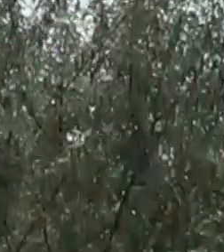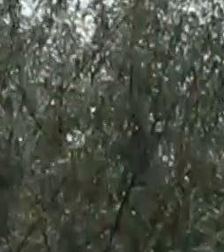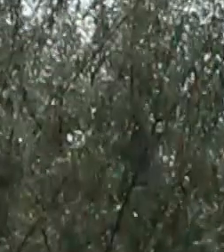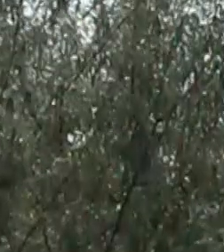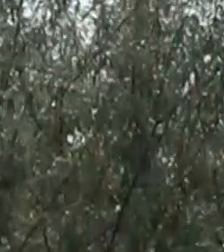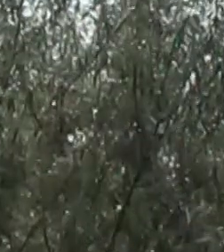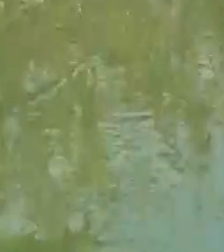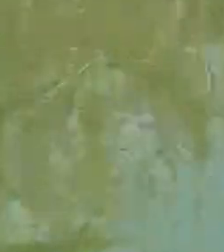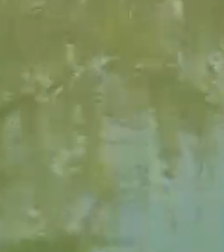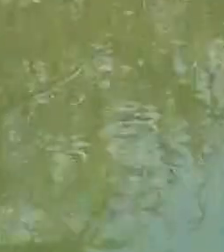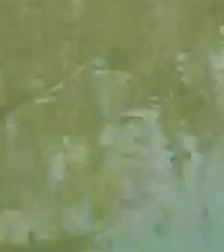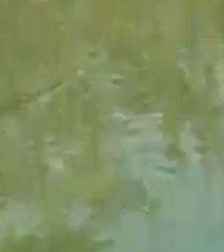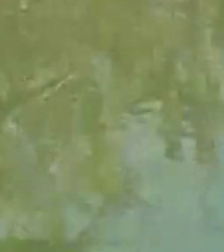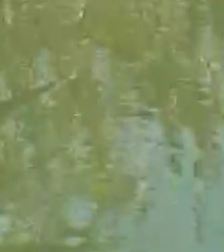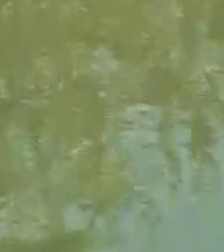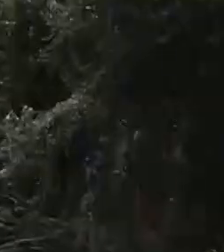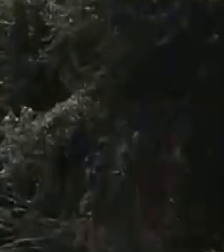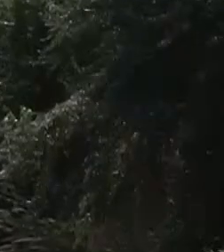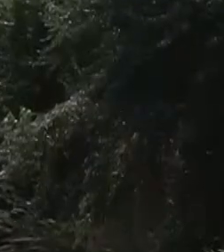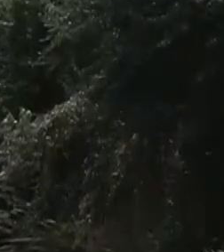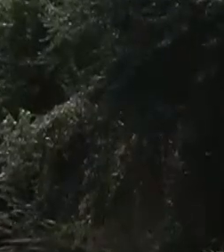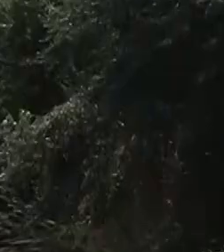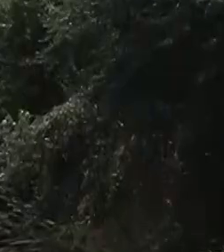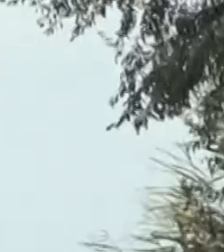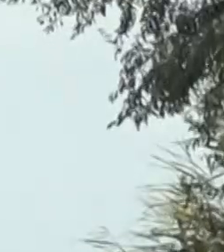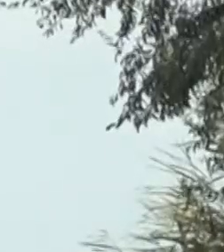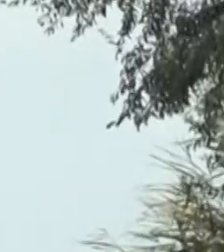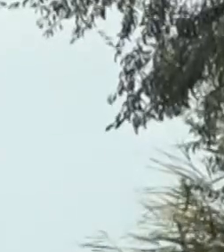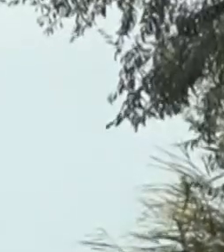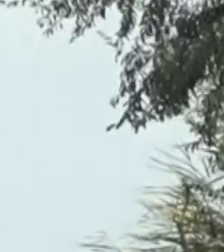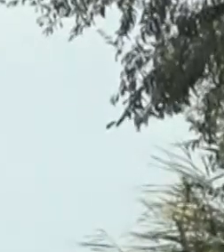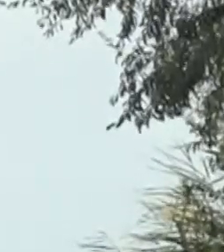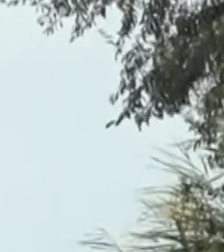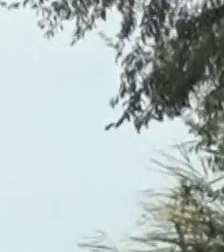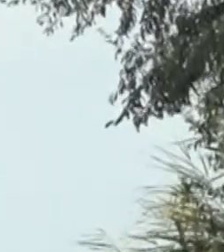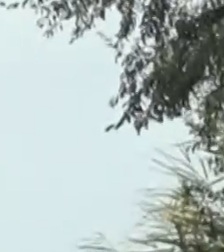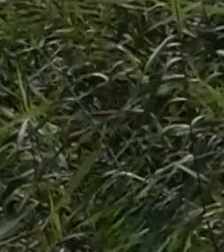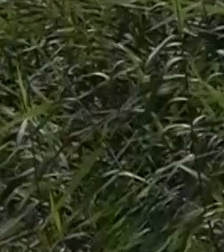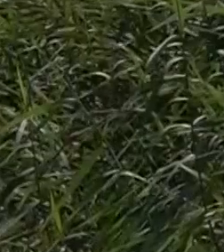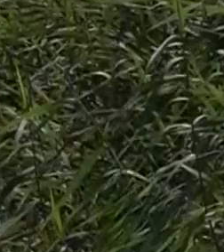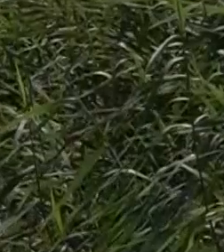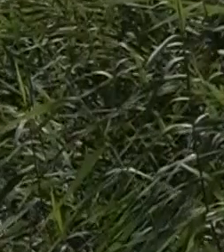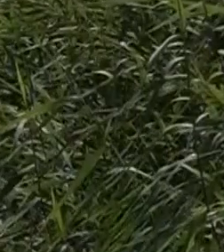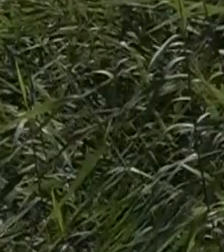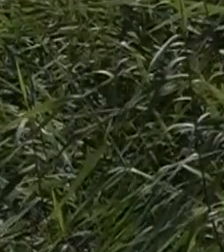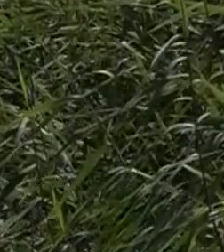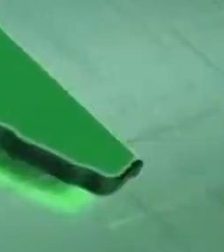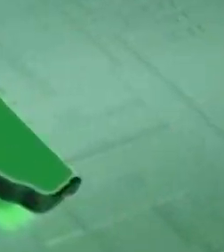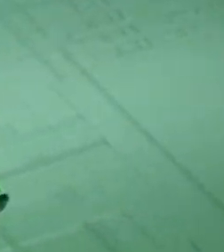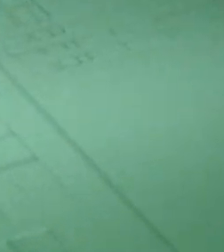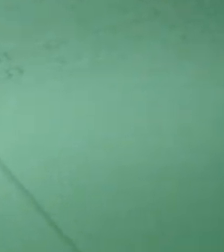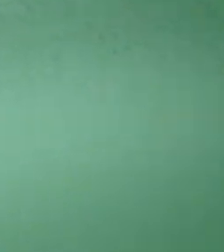Страшная трагедия. Сразу 11 человек из одной семьи утонули на берегу Сырдарьи в Туркестанской области. Подробности в выпуске.